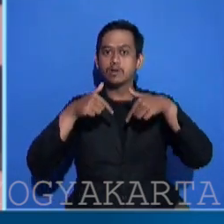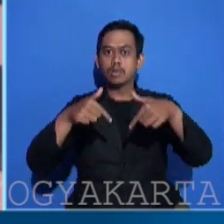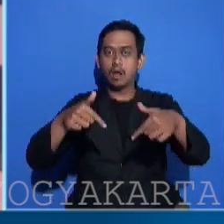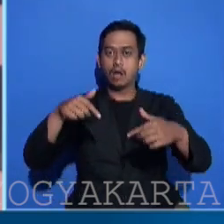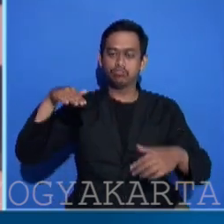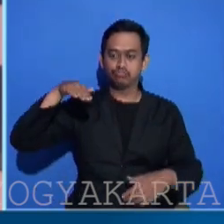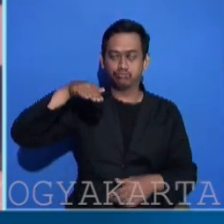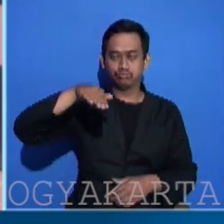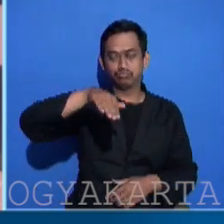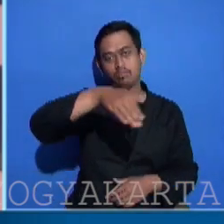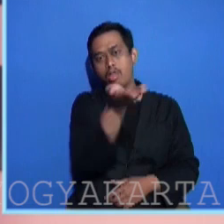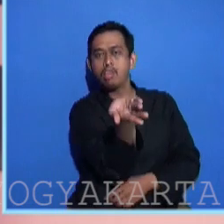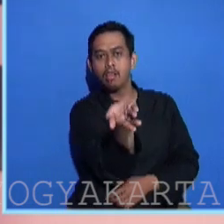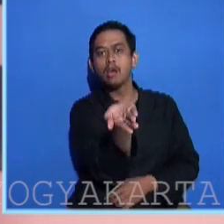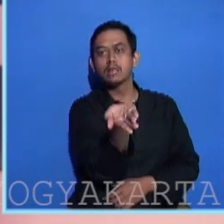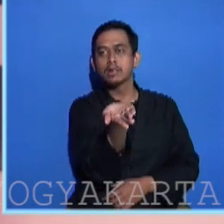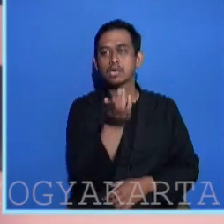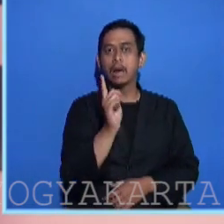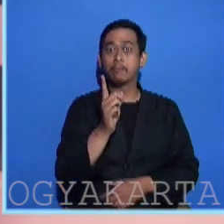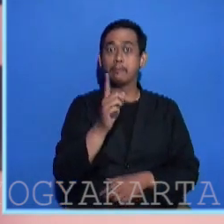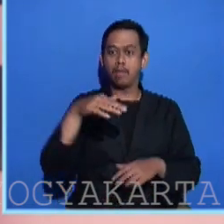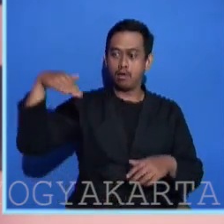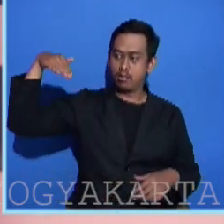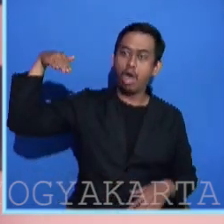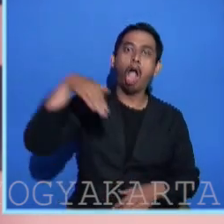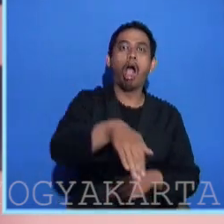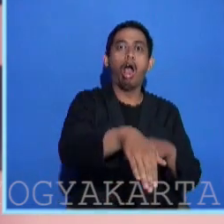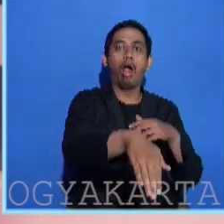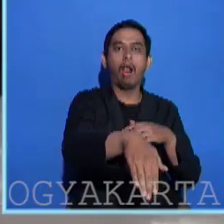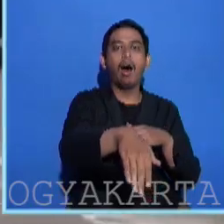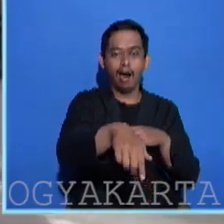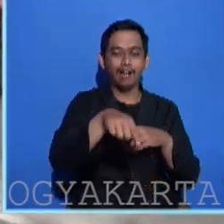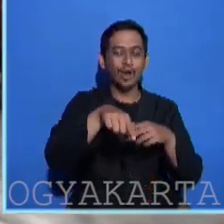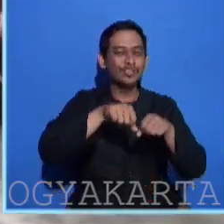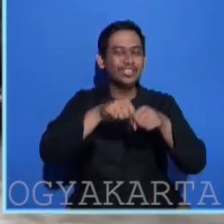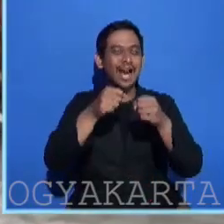Pakis, Magelang. Diduga kecelakaan tersebut karena bus mengalami remblong.